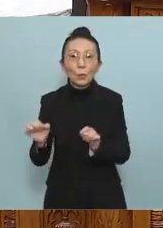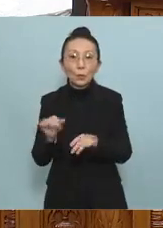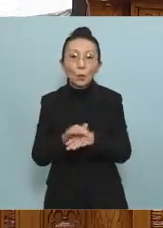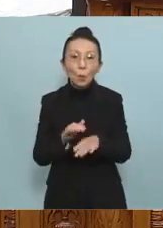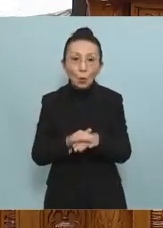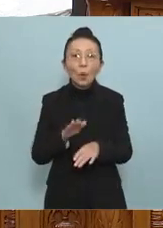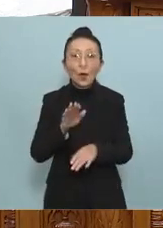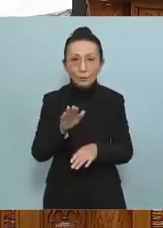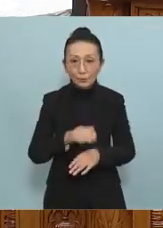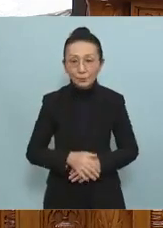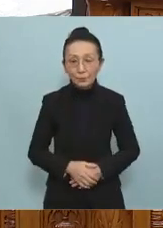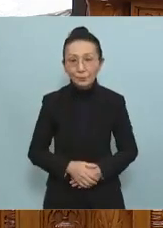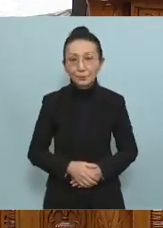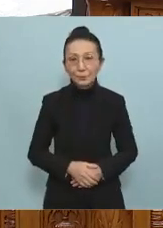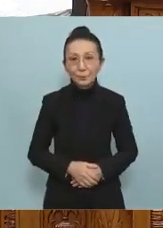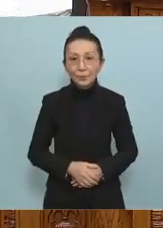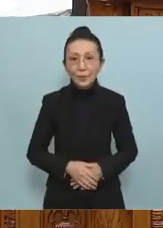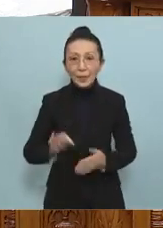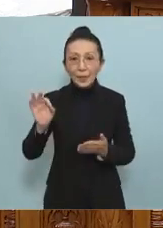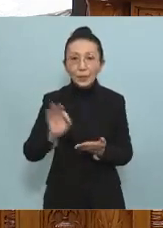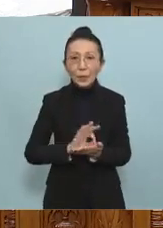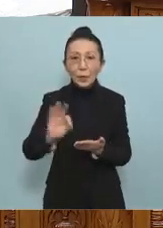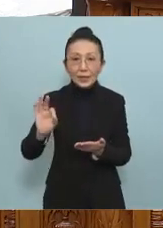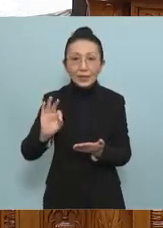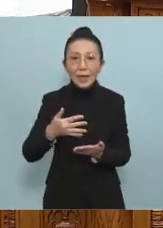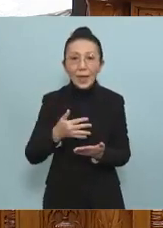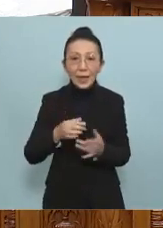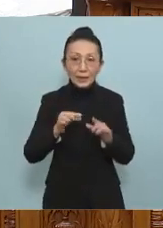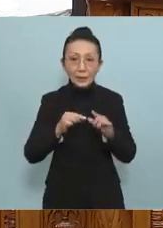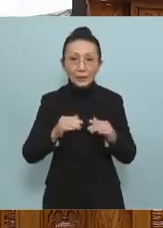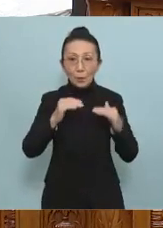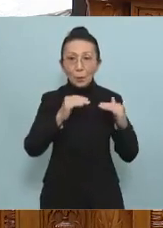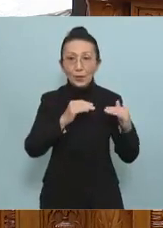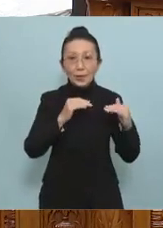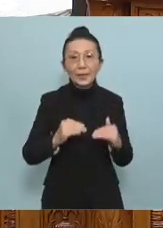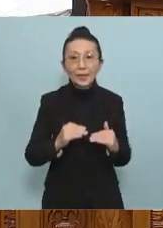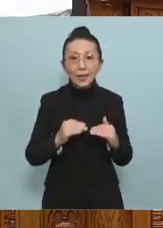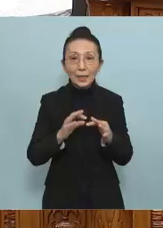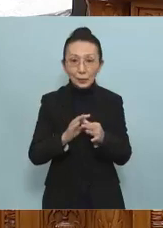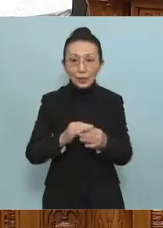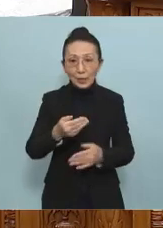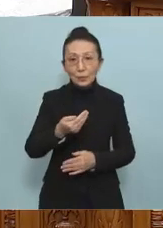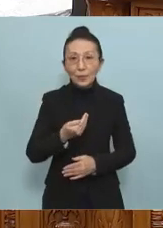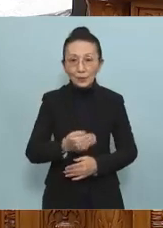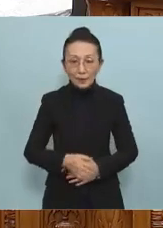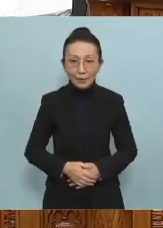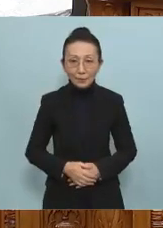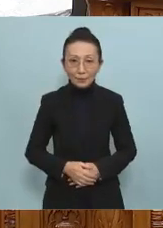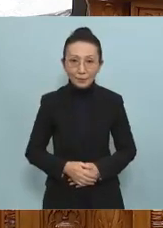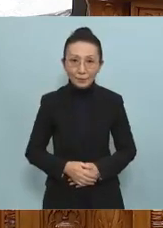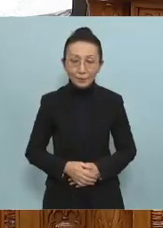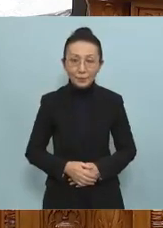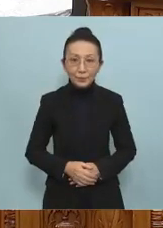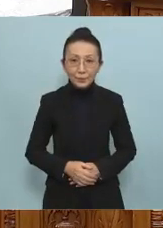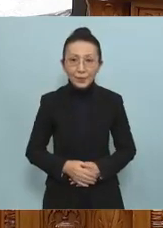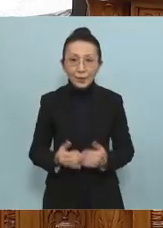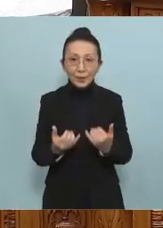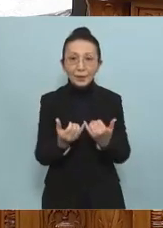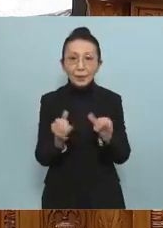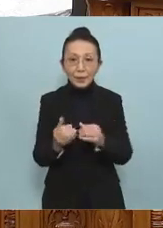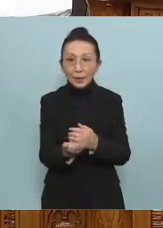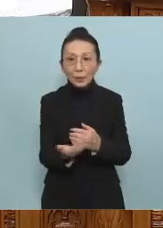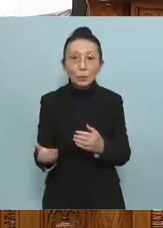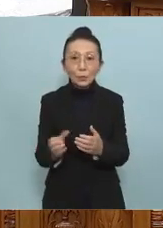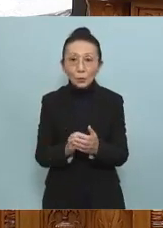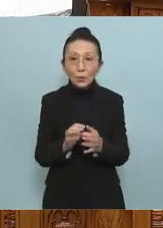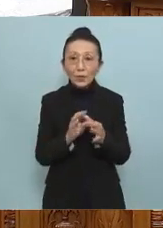ります。消費税率の引き下げについてお尋ねがありました。消費税については、社会保障にかかる